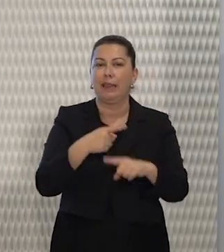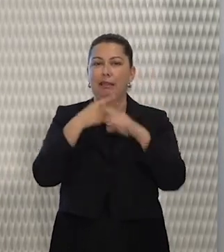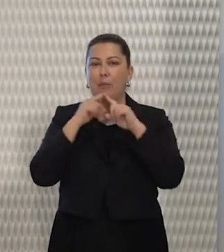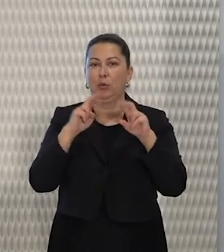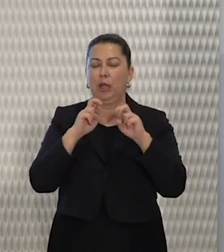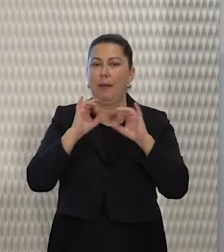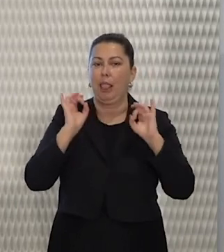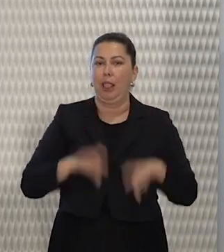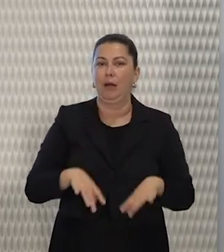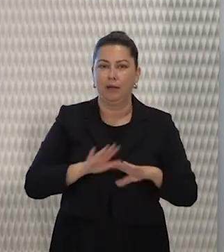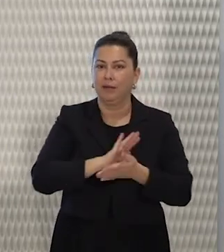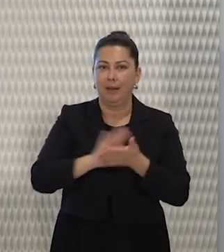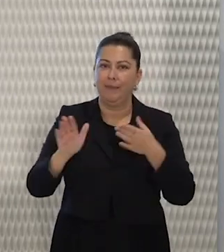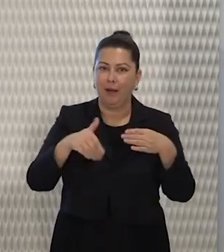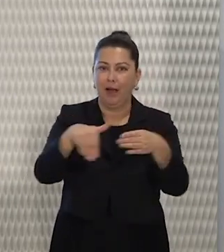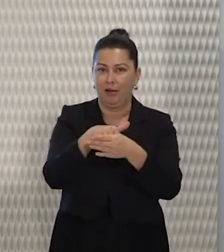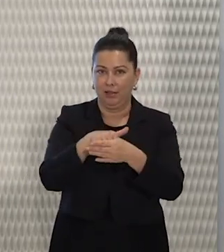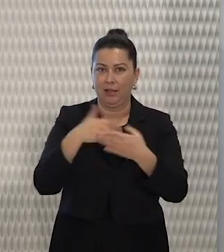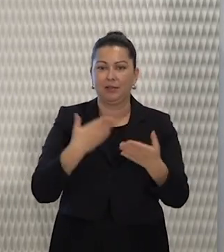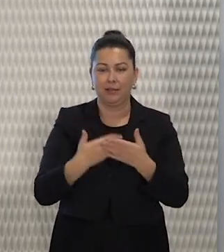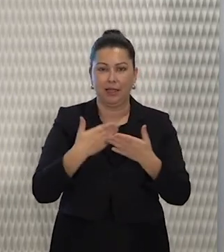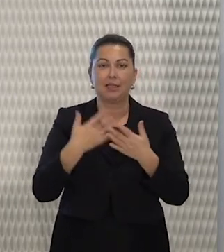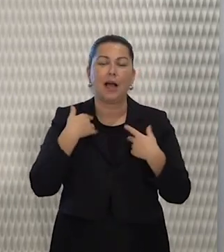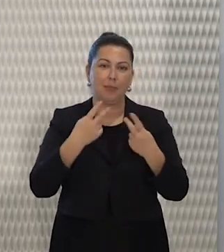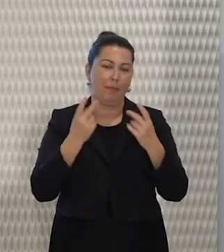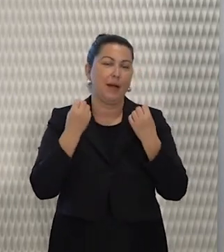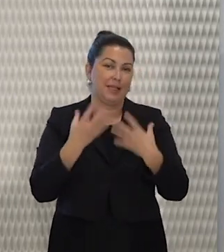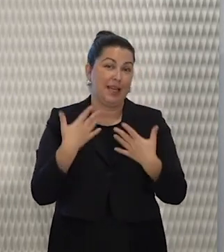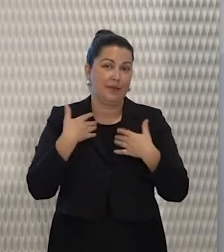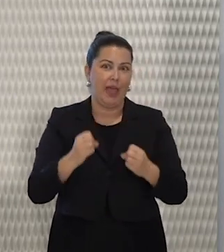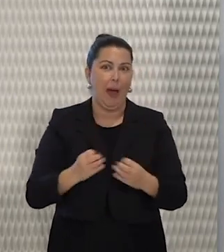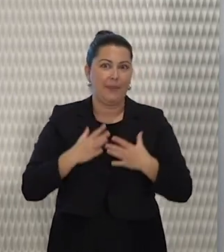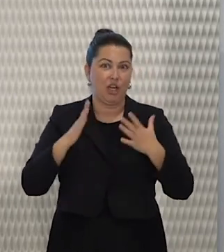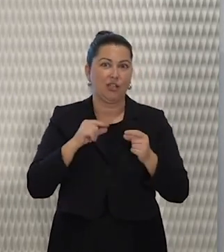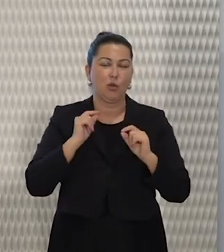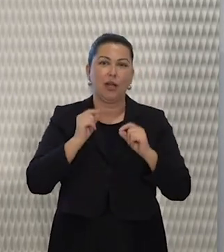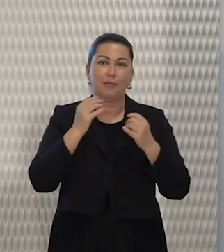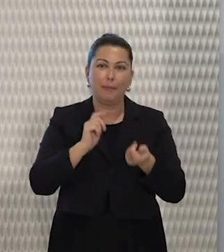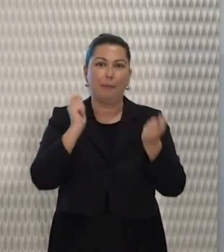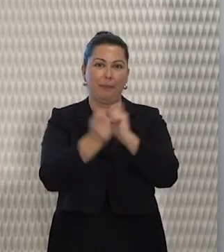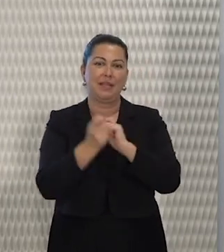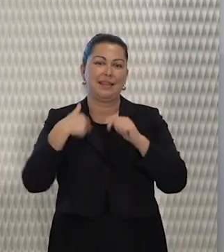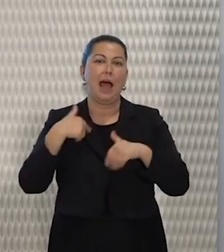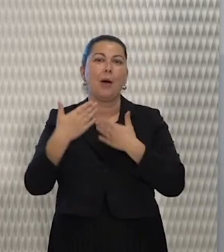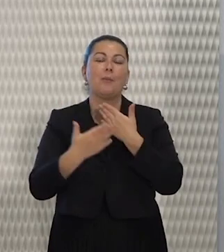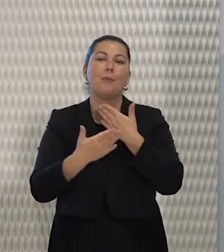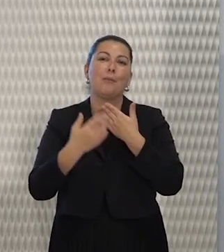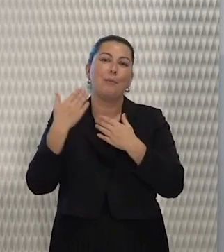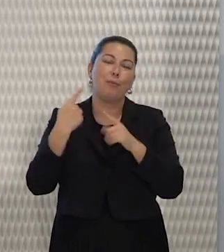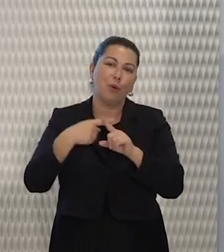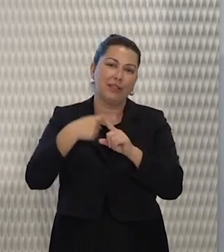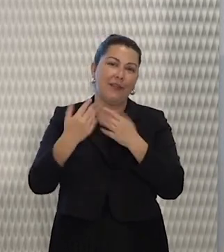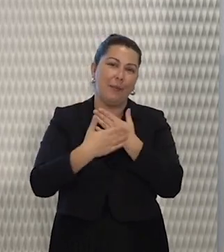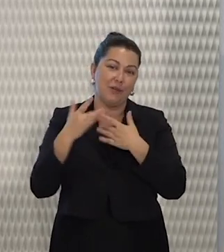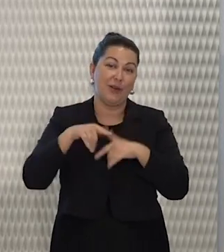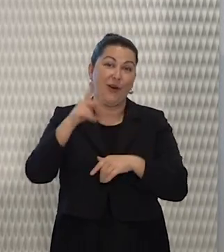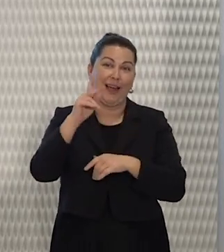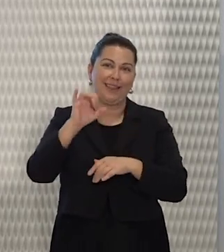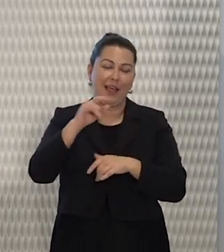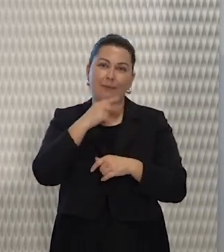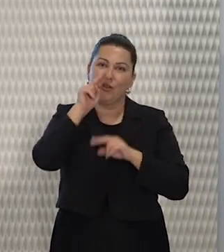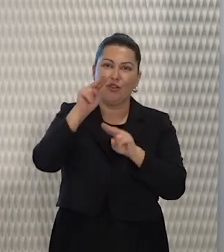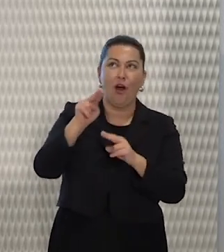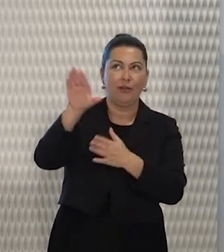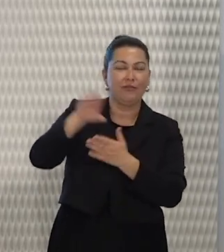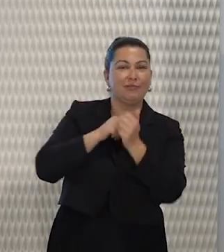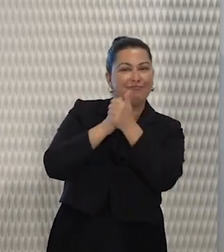passieren, da vielleicht irgendwie sich abschrecken zu lassen, sondern dem positiven Beispiel von KTM zu folgen. Was nehmen Sie sich persönlich